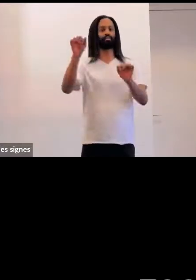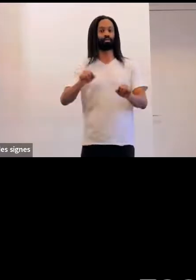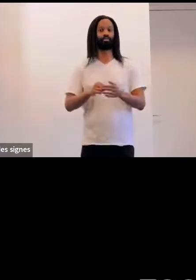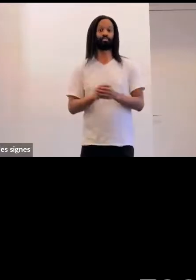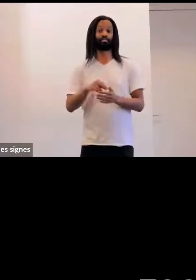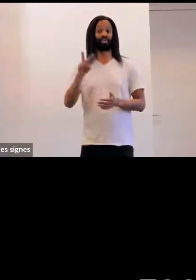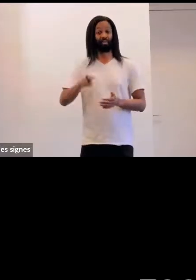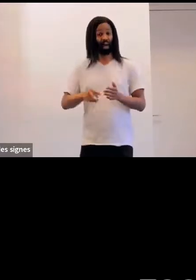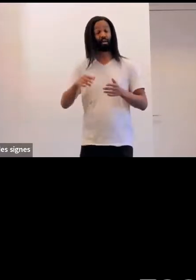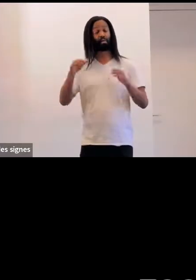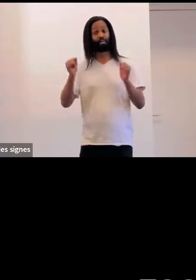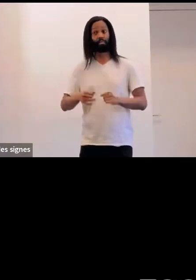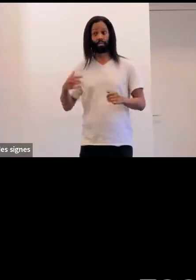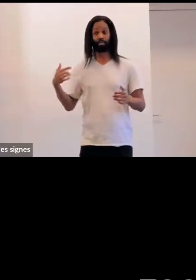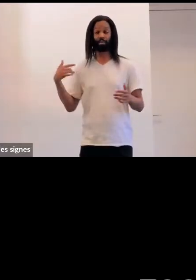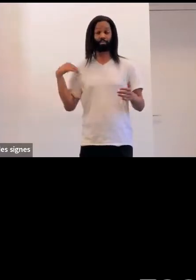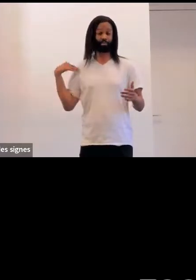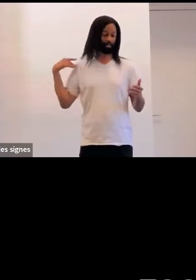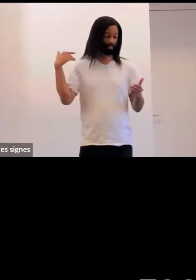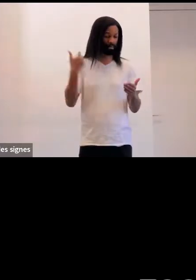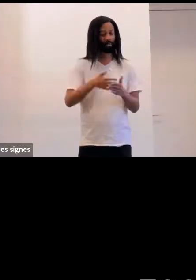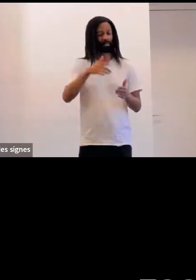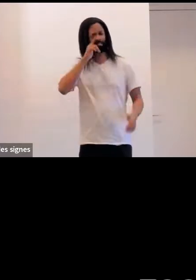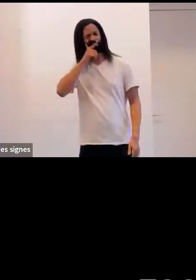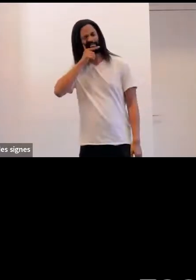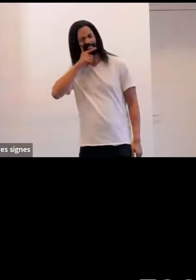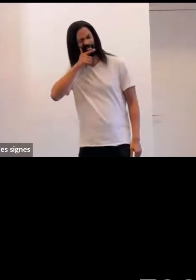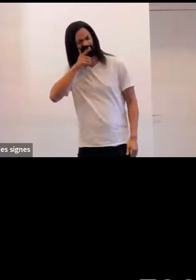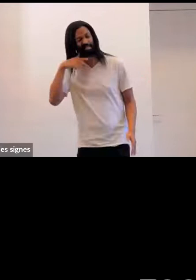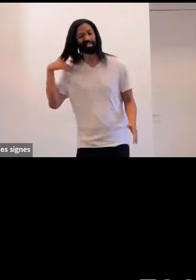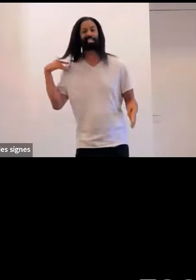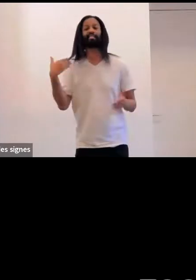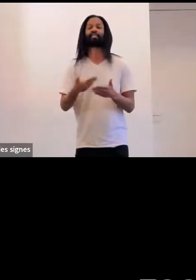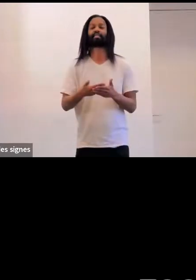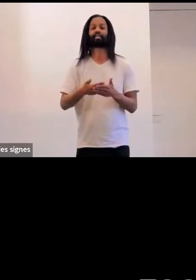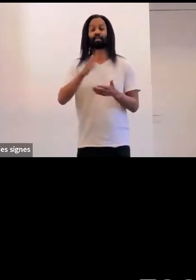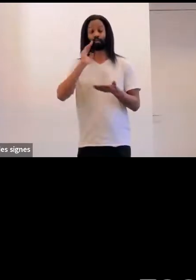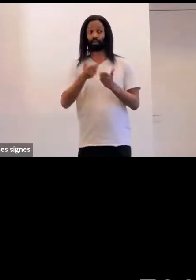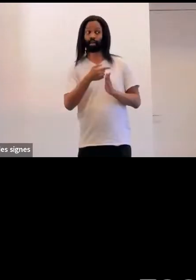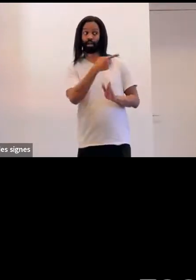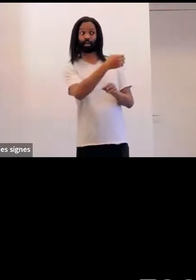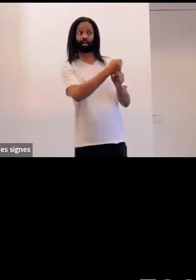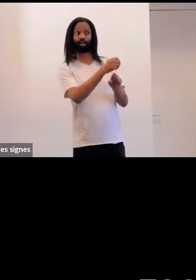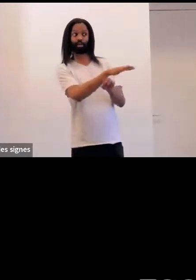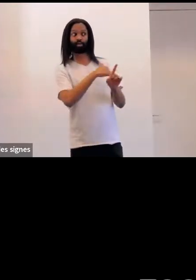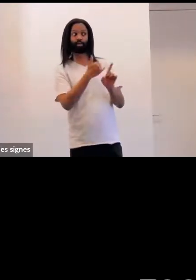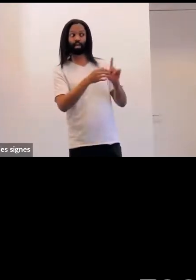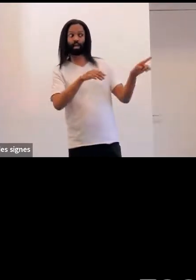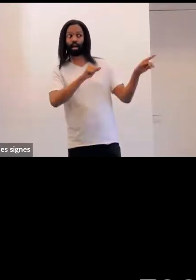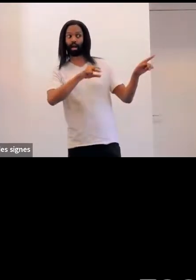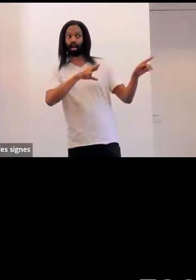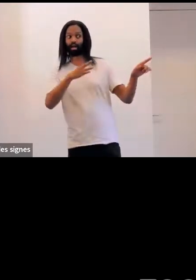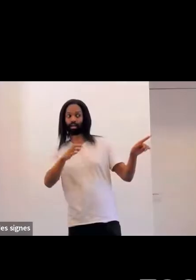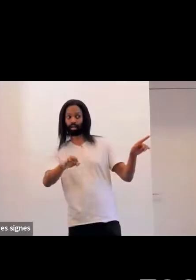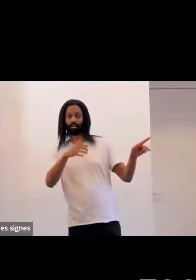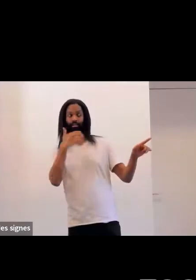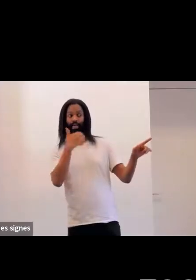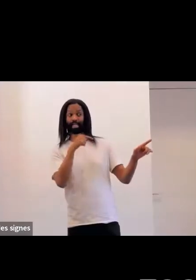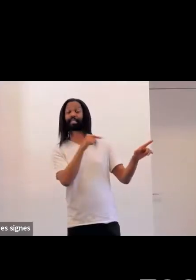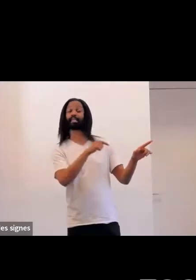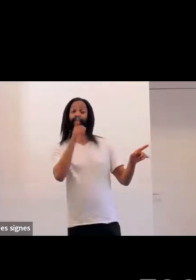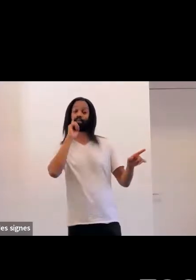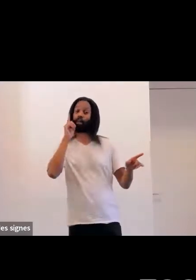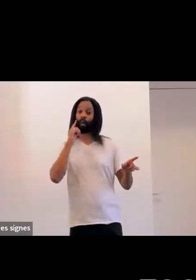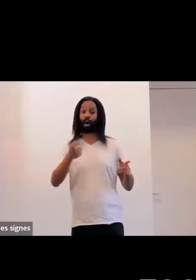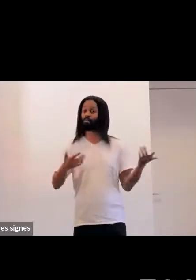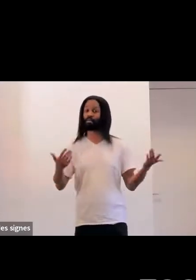cette occasion, saluer l'engagement des travailleurs sociaux de l'ARS, qui sont au quotidien sur le terrain de jour comme de